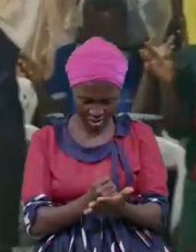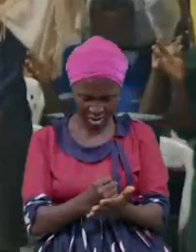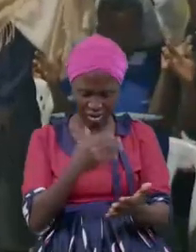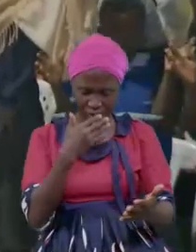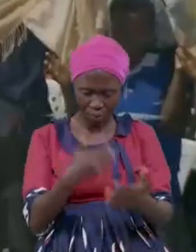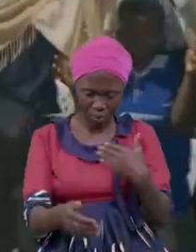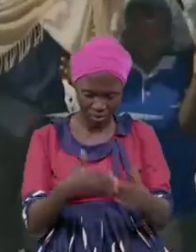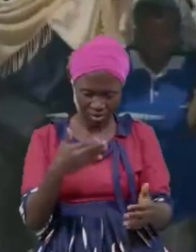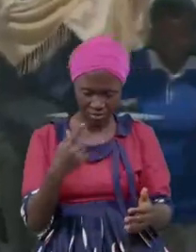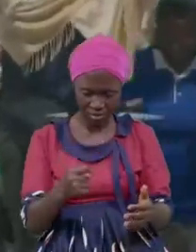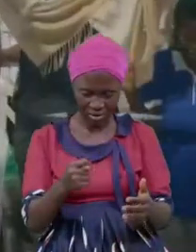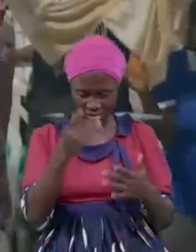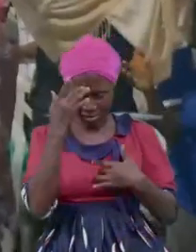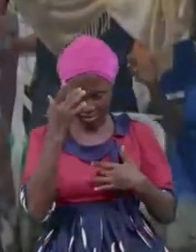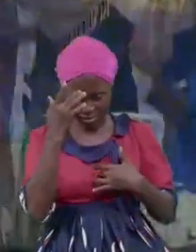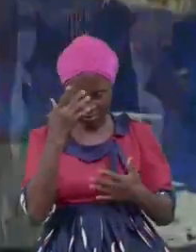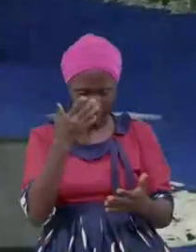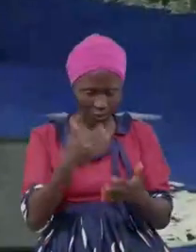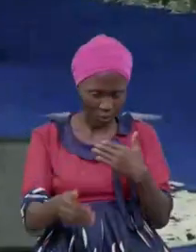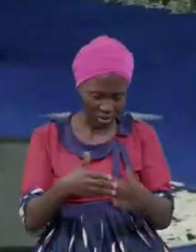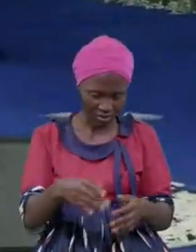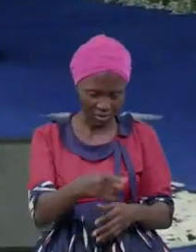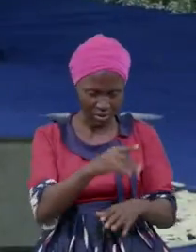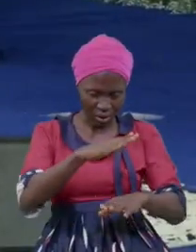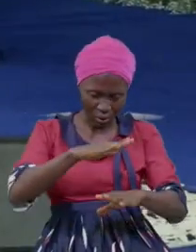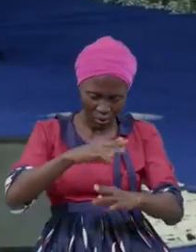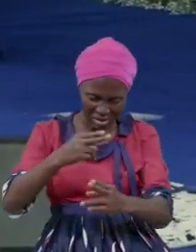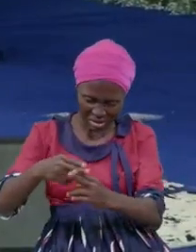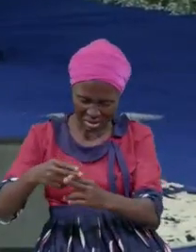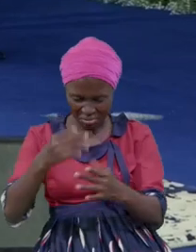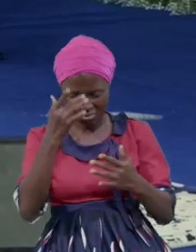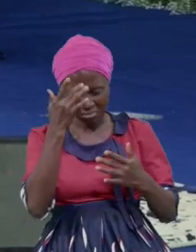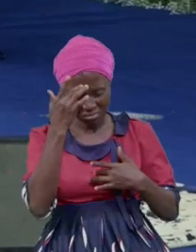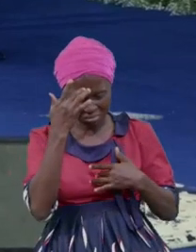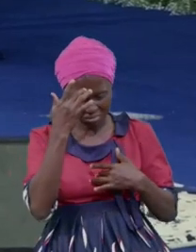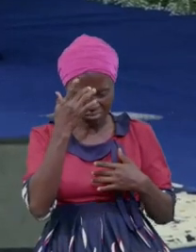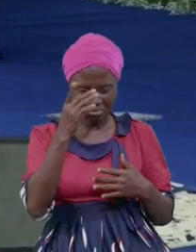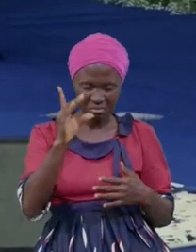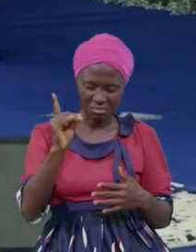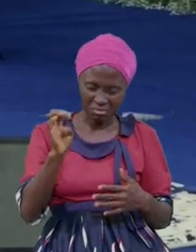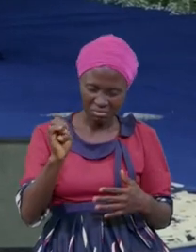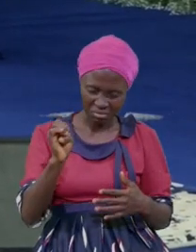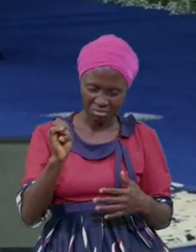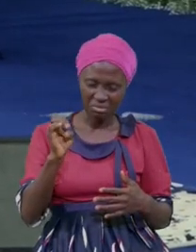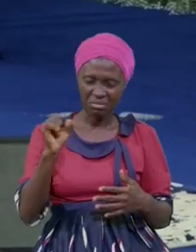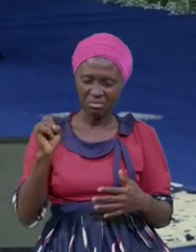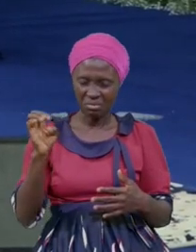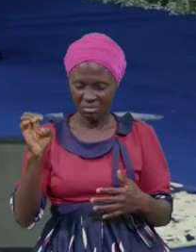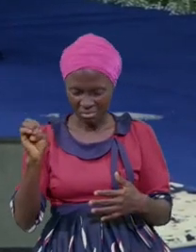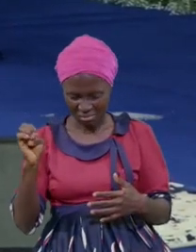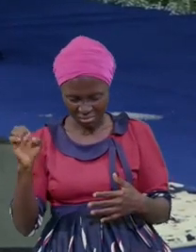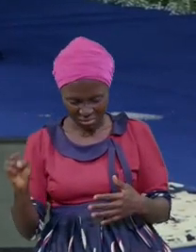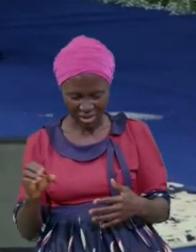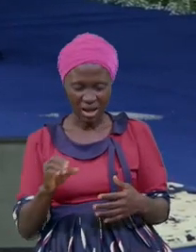Tout ce qu'on appelle maladie, quel que soit ce qu'on appelle infirmité, je les demande de quitter ta vie